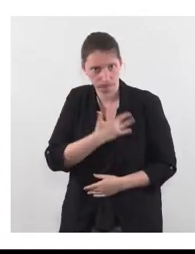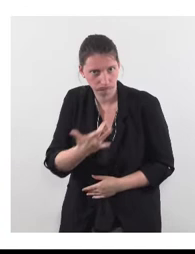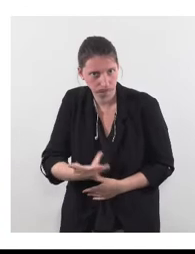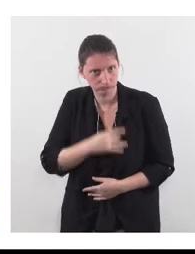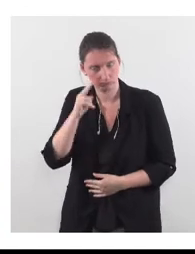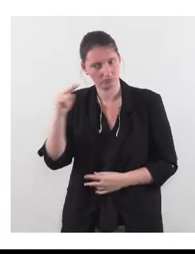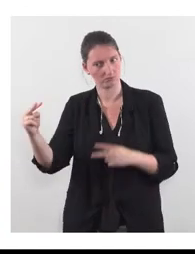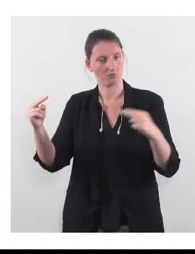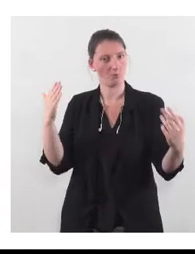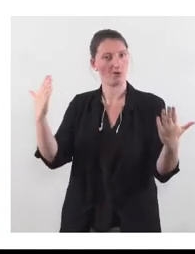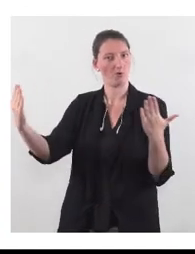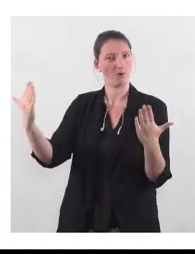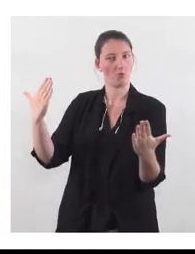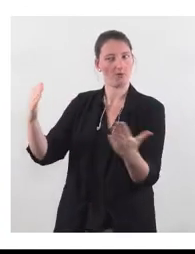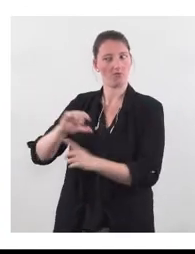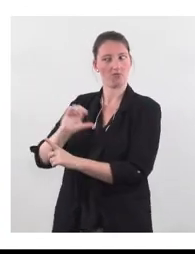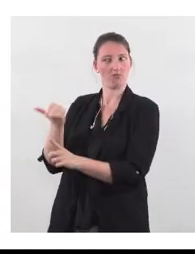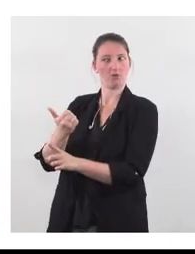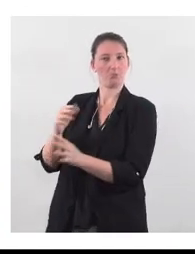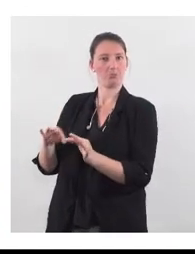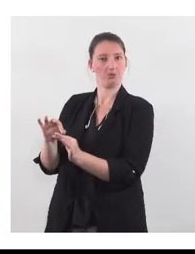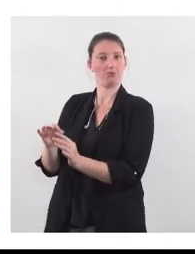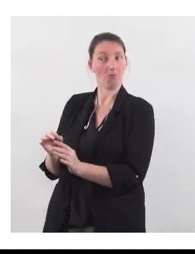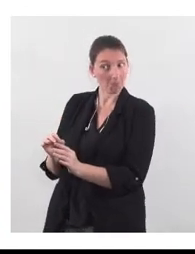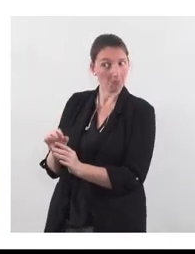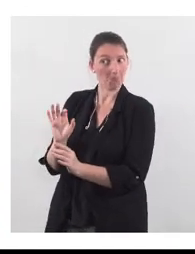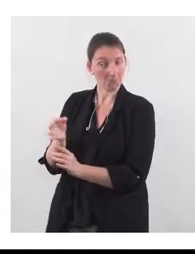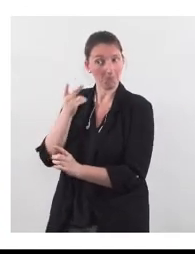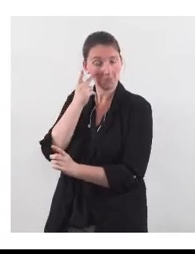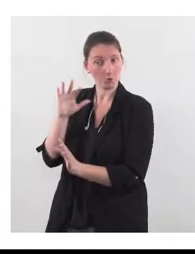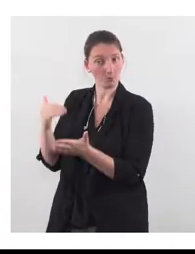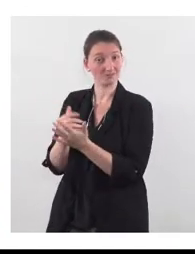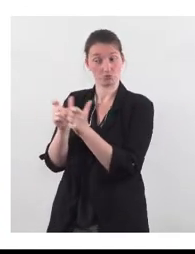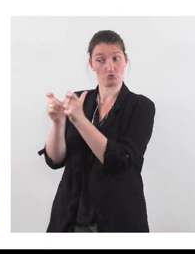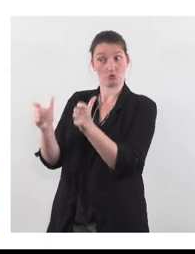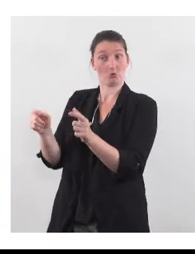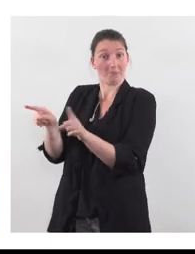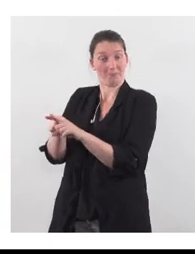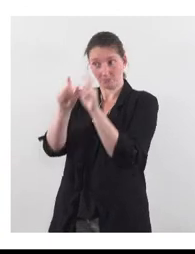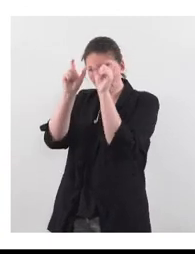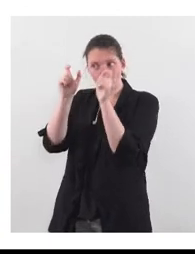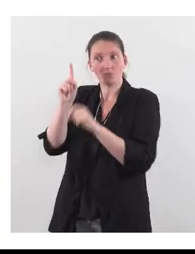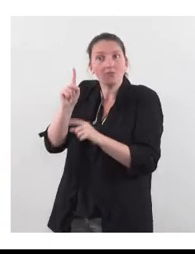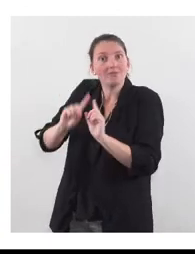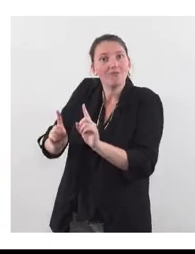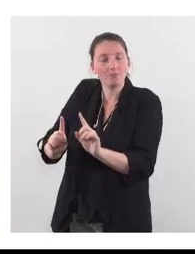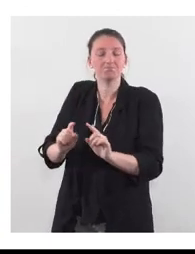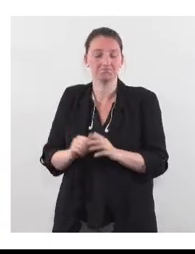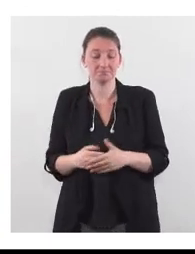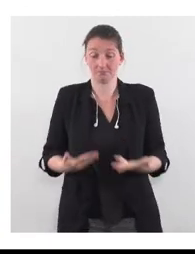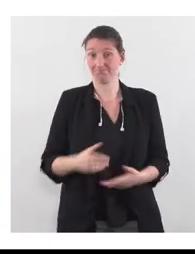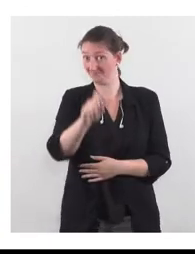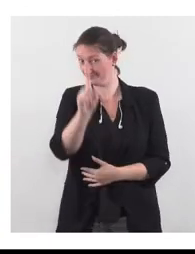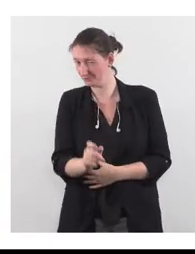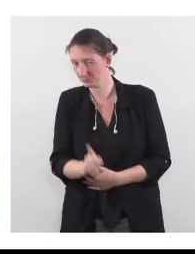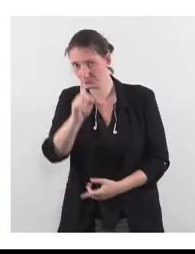une approche comparée dans chaque pays des organismes de traitement de l'égalité. Moi, ma question va plutôt